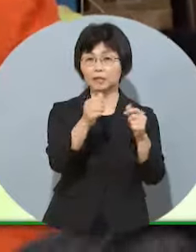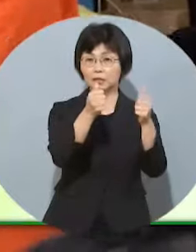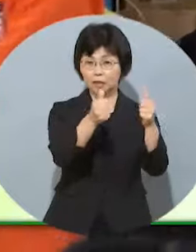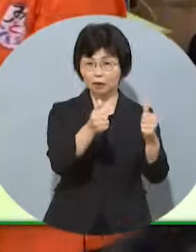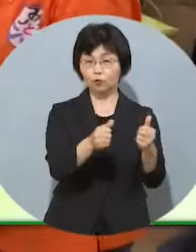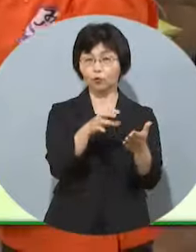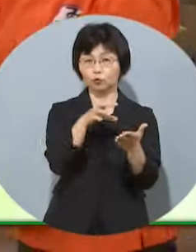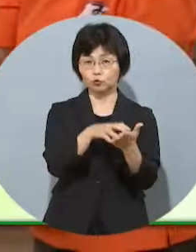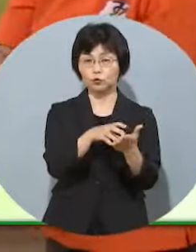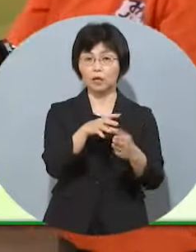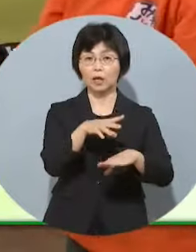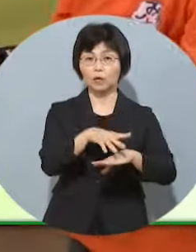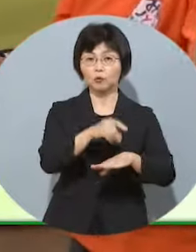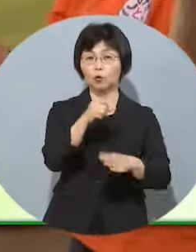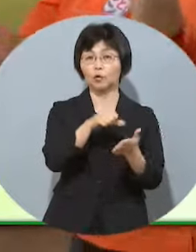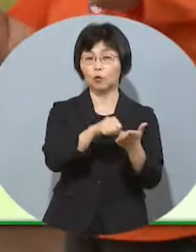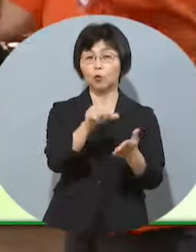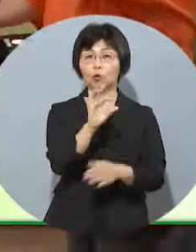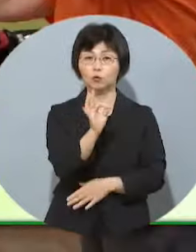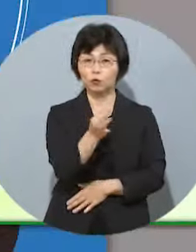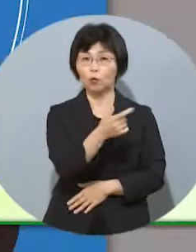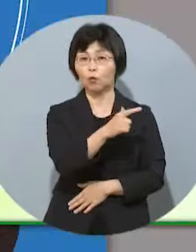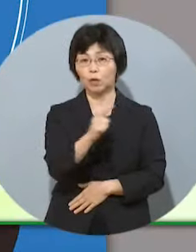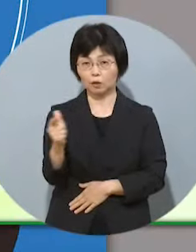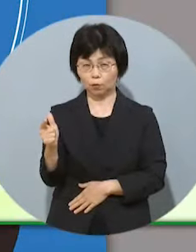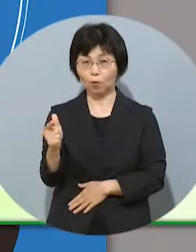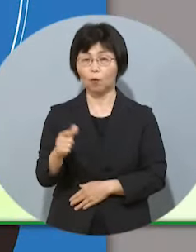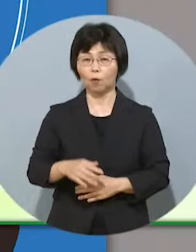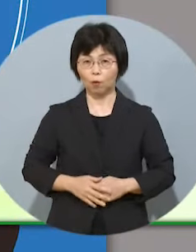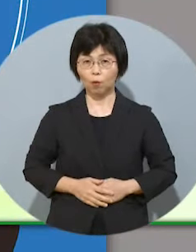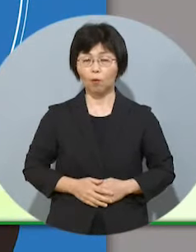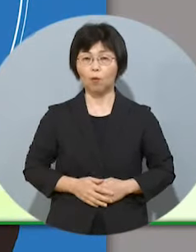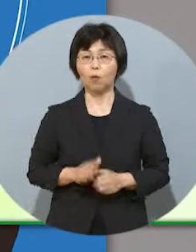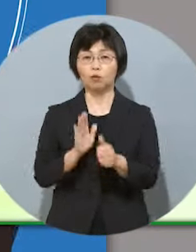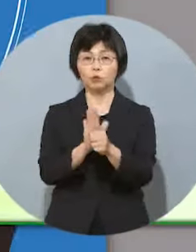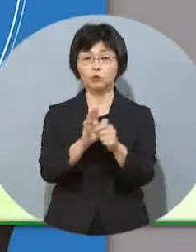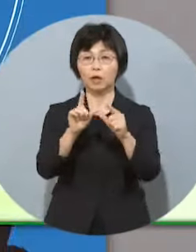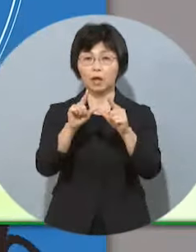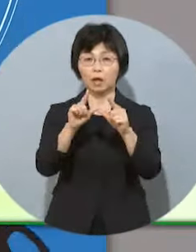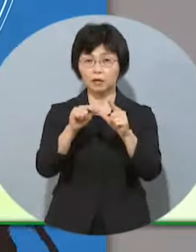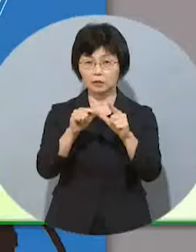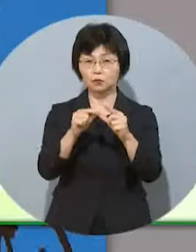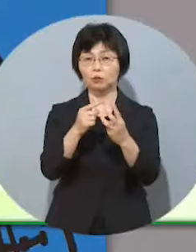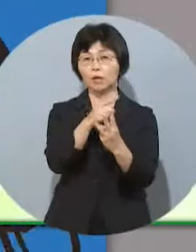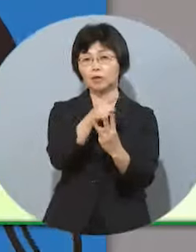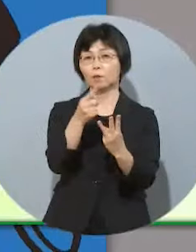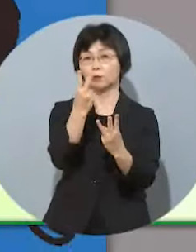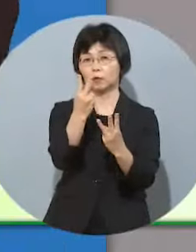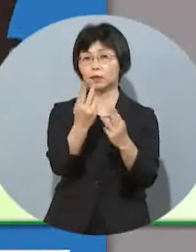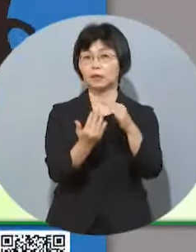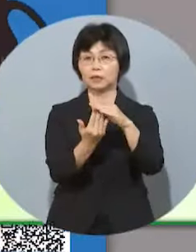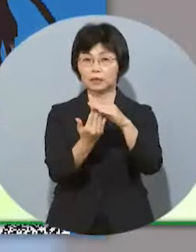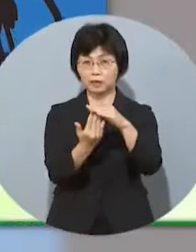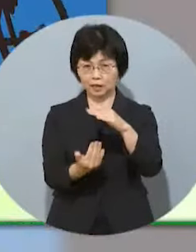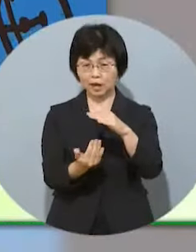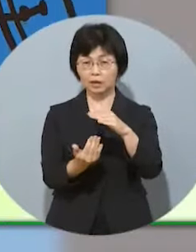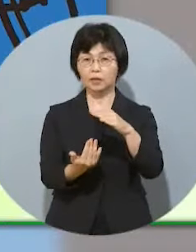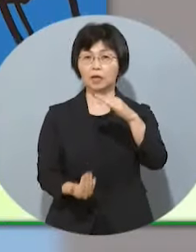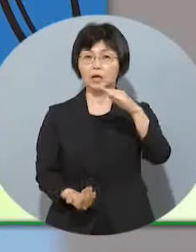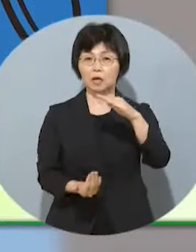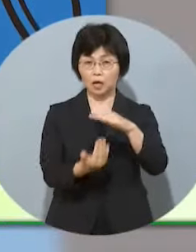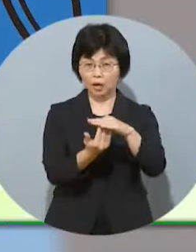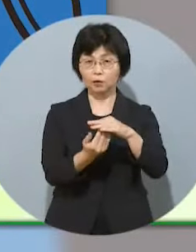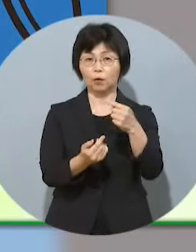出店初期登録料などで、助成率は3分の2以内、限度額